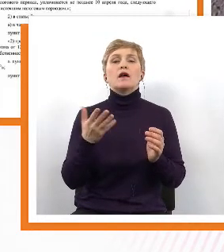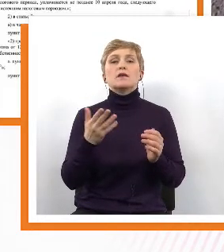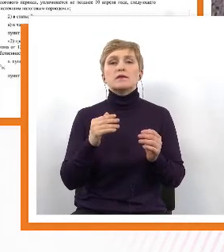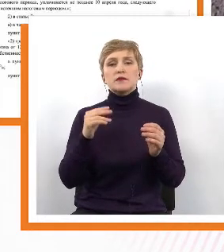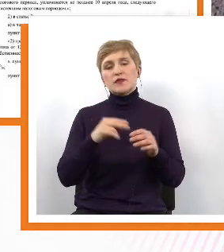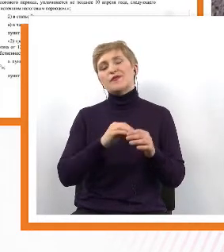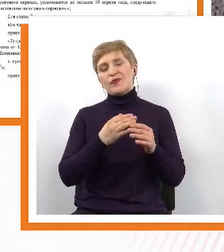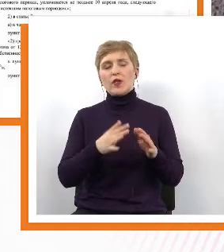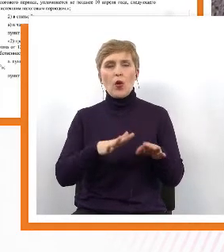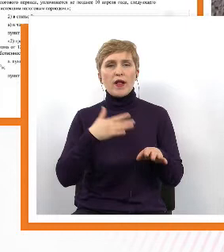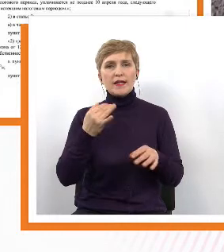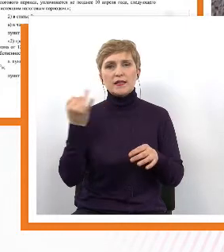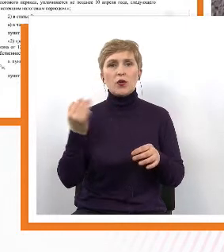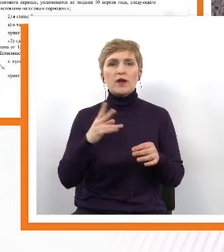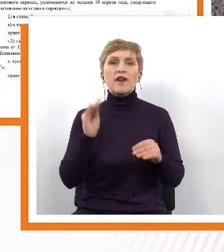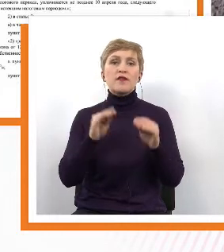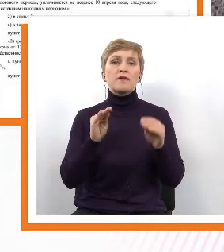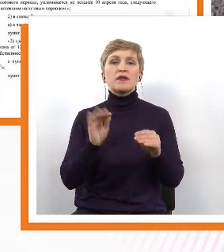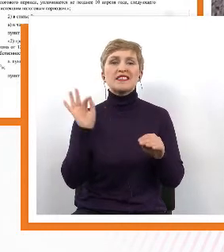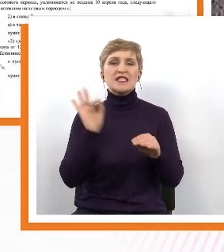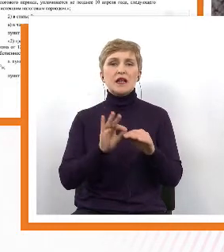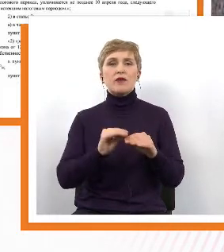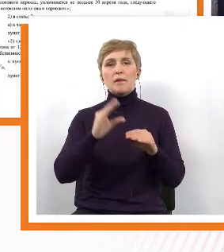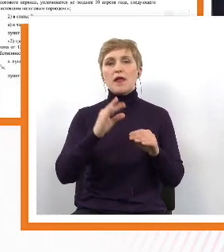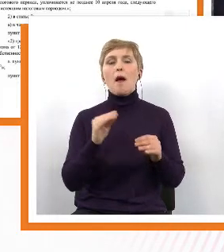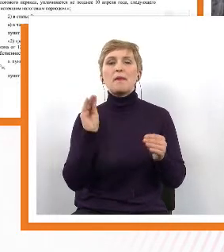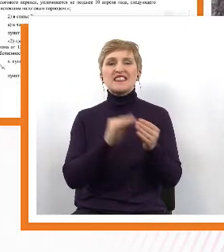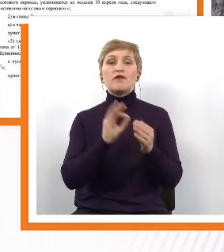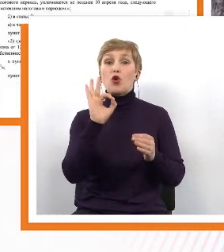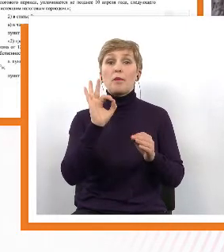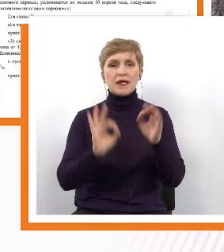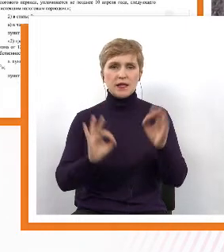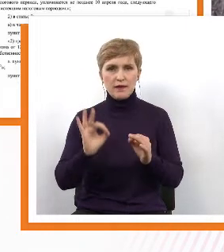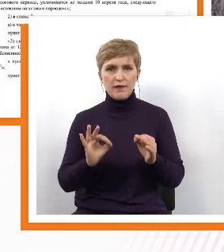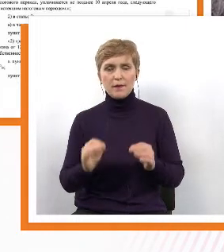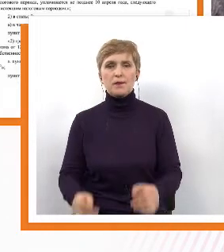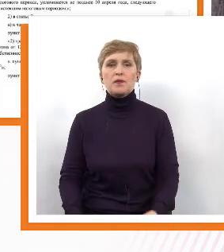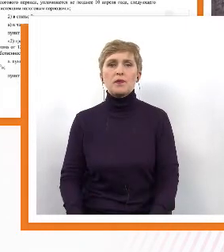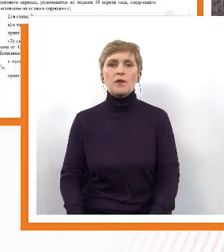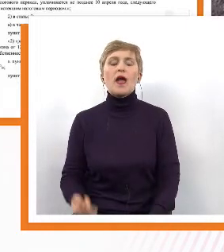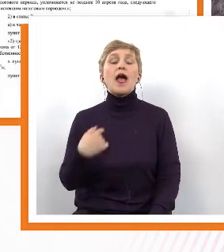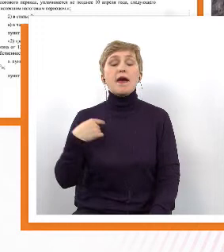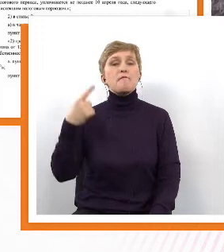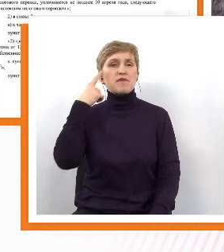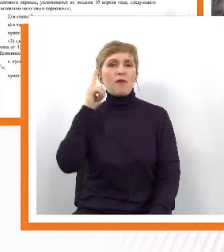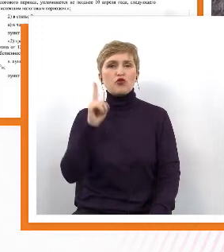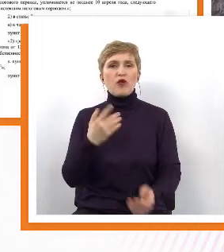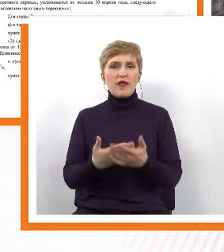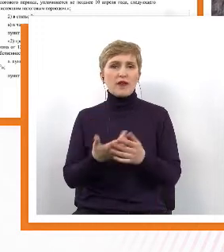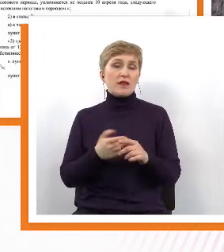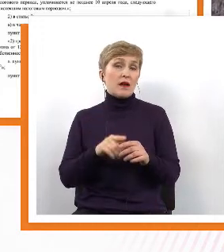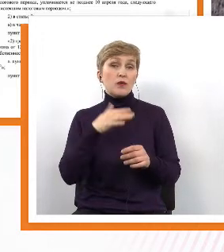общем, долгая история. На формирование целого капитала они поставили 0%. Я понимаю, что, наверное, это не так